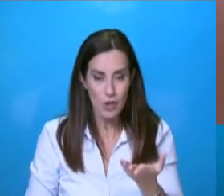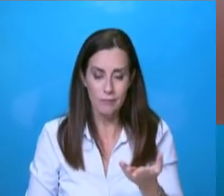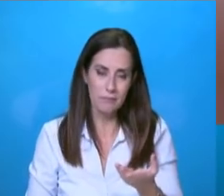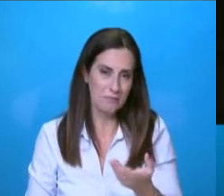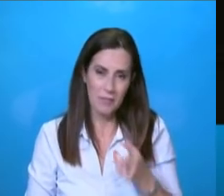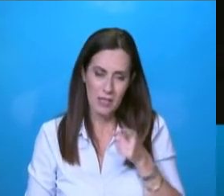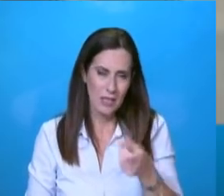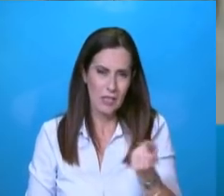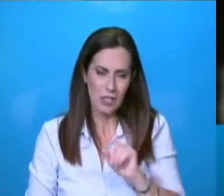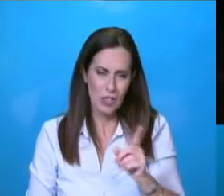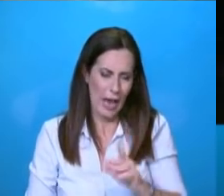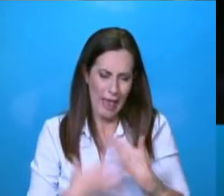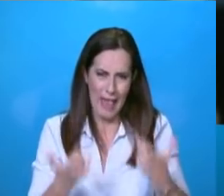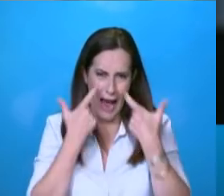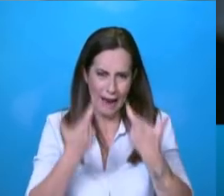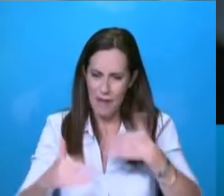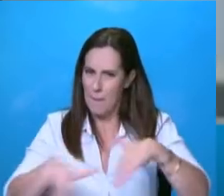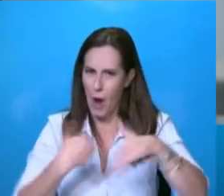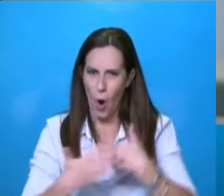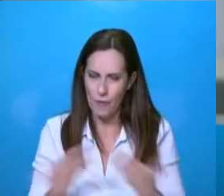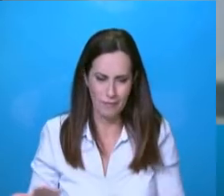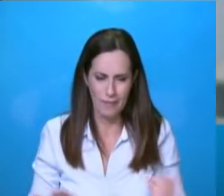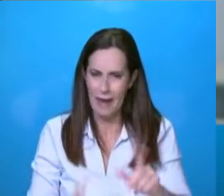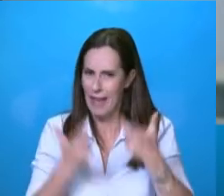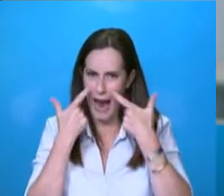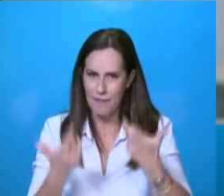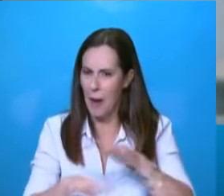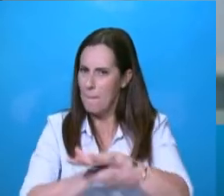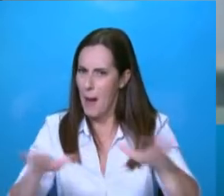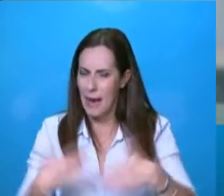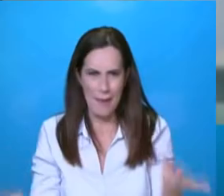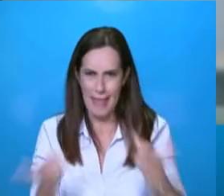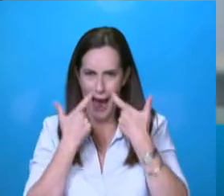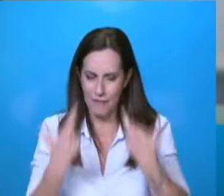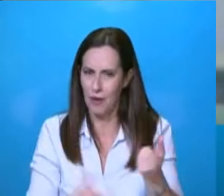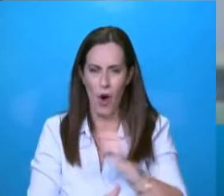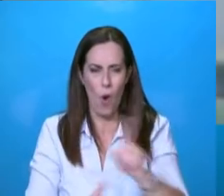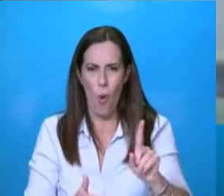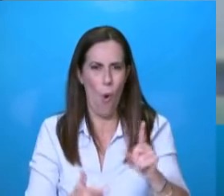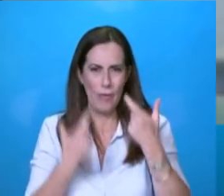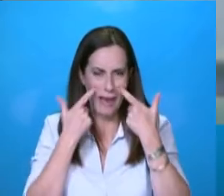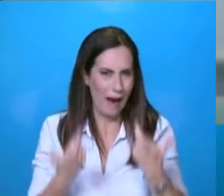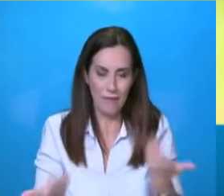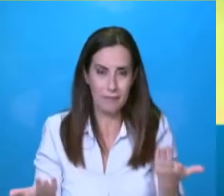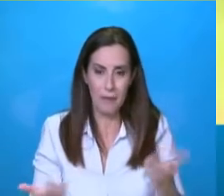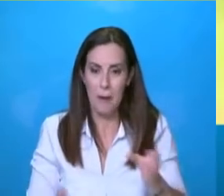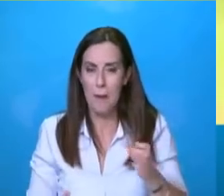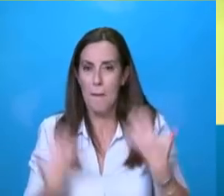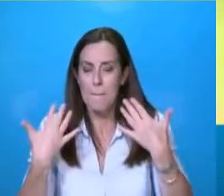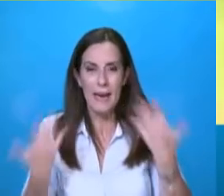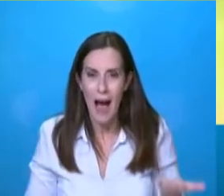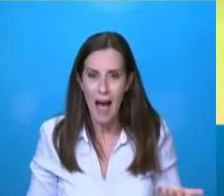הוא בוודאי לא נאכף ברחובות, הוא לא נאכף בחופי רחצה, הוא לא נאכף בגנים